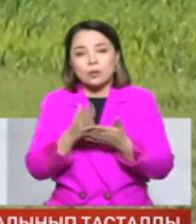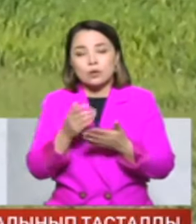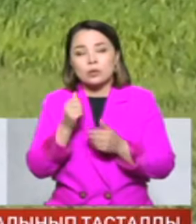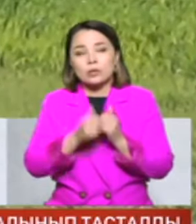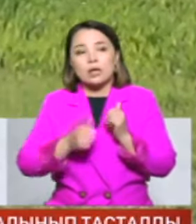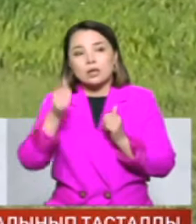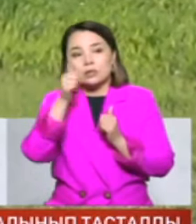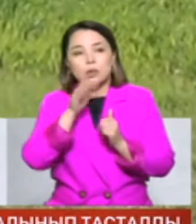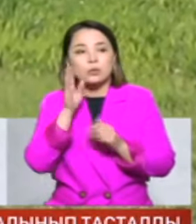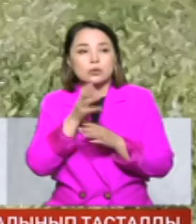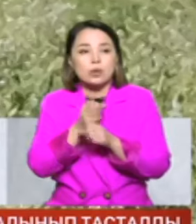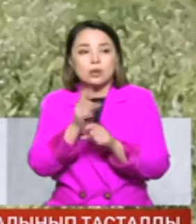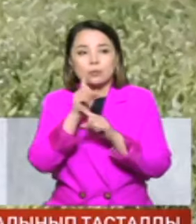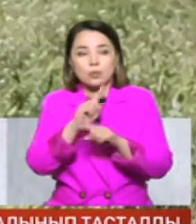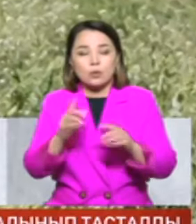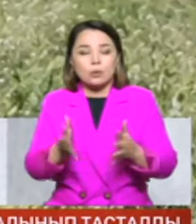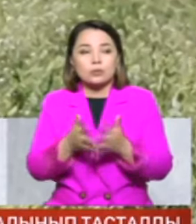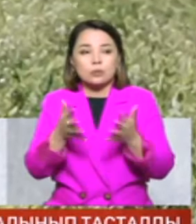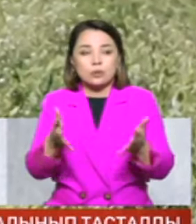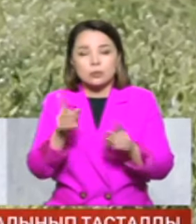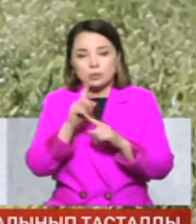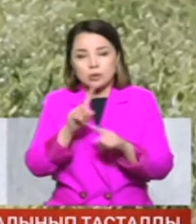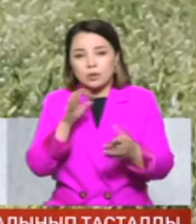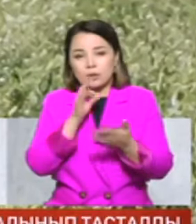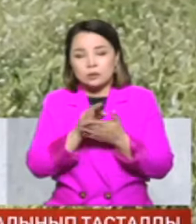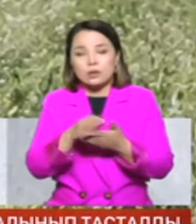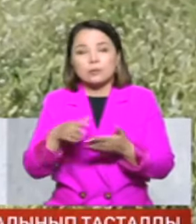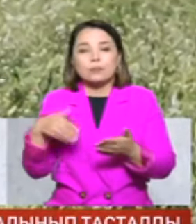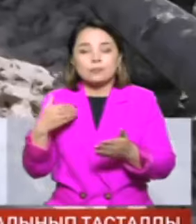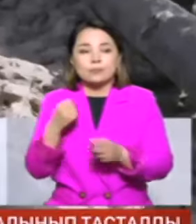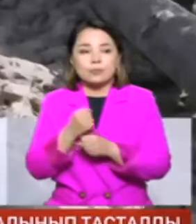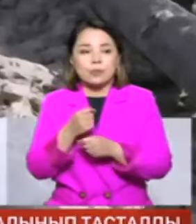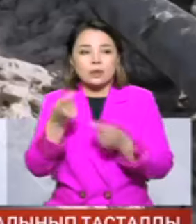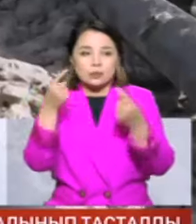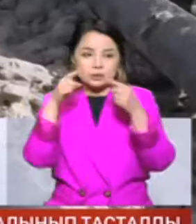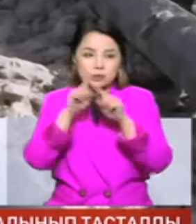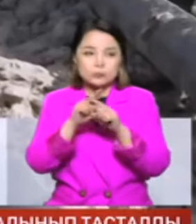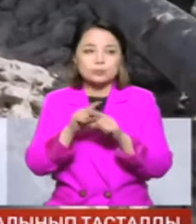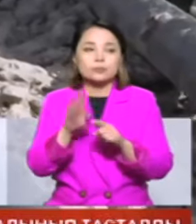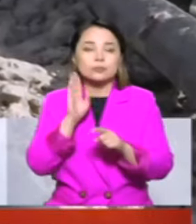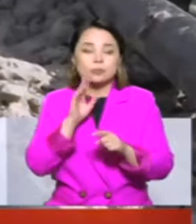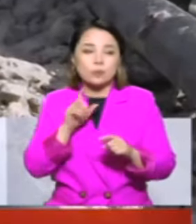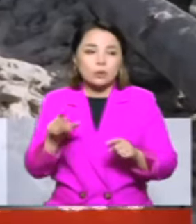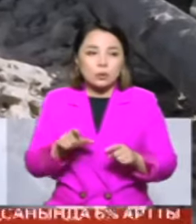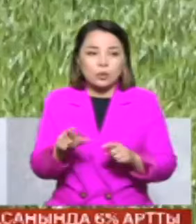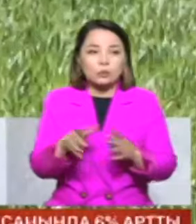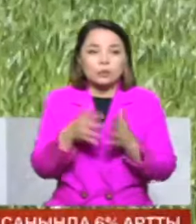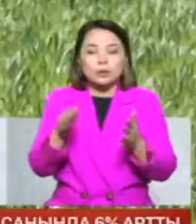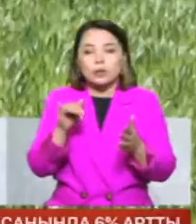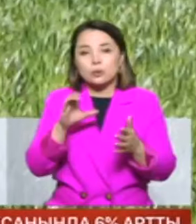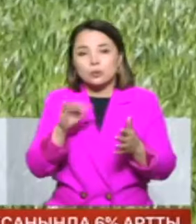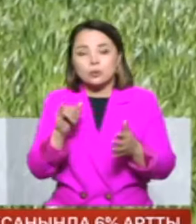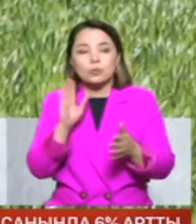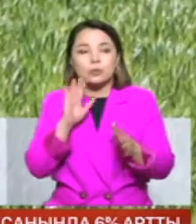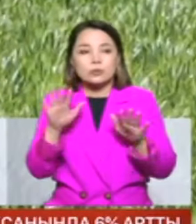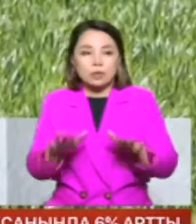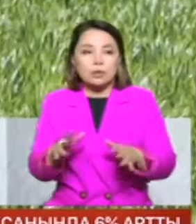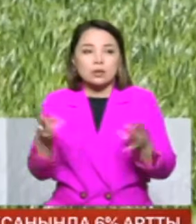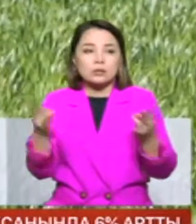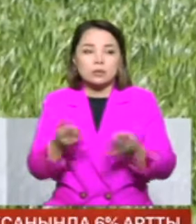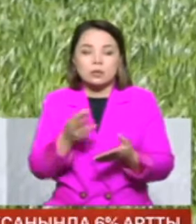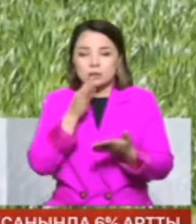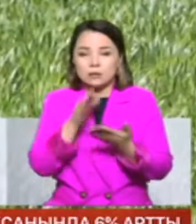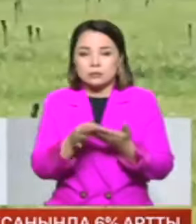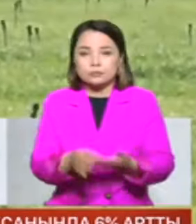жылдан жылға су азаймаса, көбеймейтінін айтады. Сондықтан тіршілік нәрін үнемдейтін технологиялар өзен көлі мол Жетісу өңіріне де қажет. Қуаныш